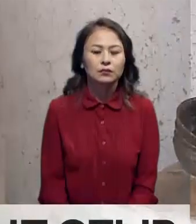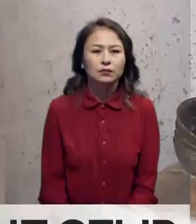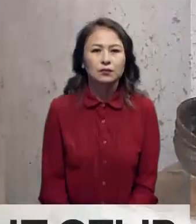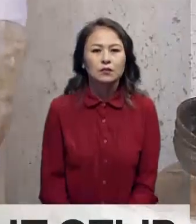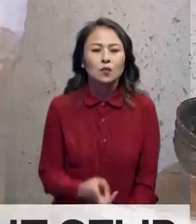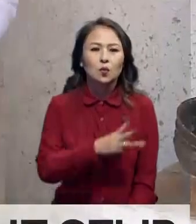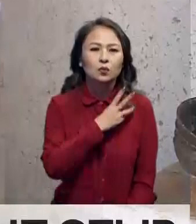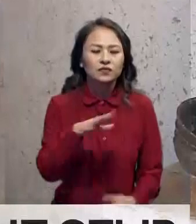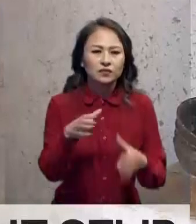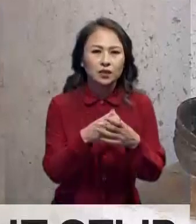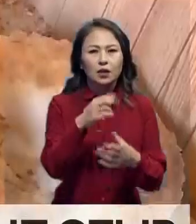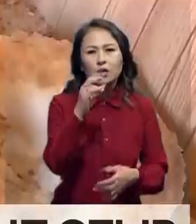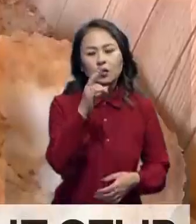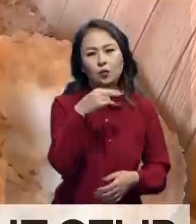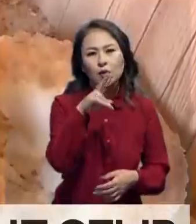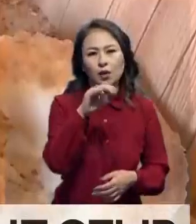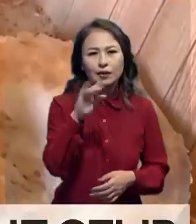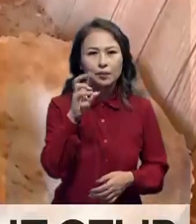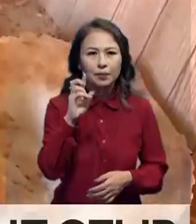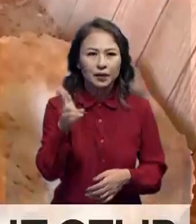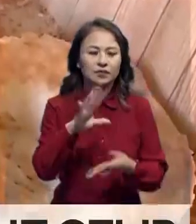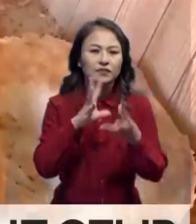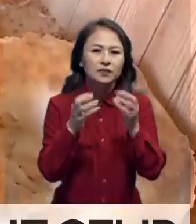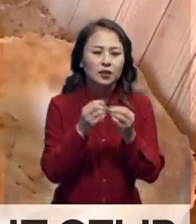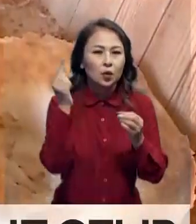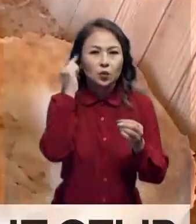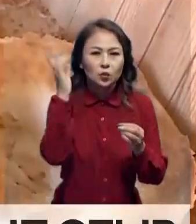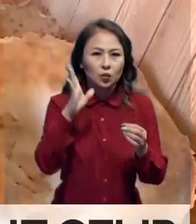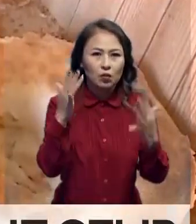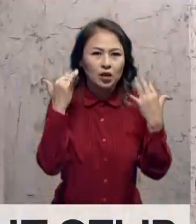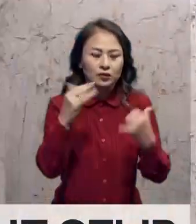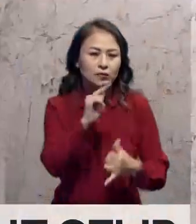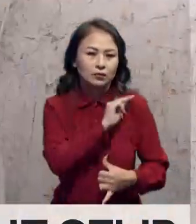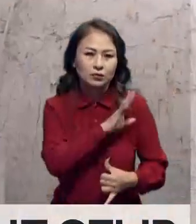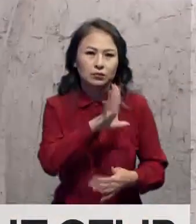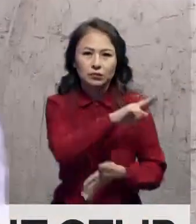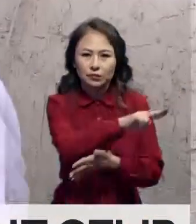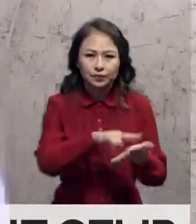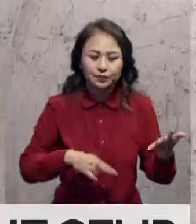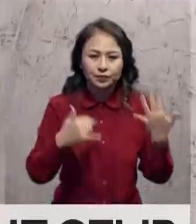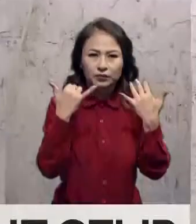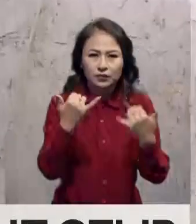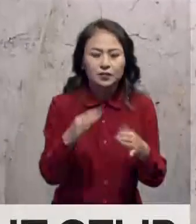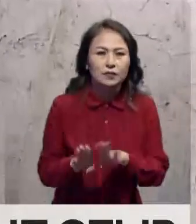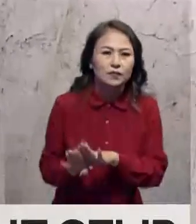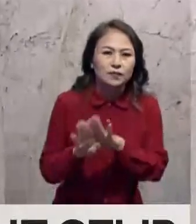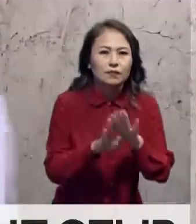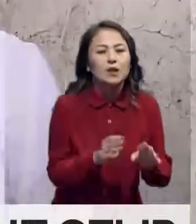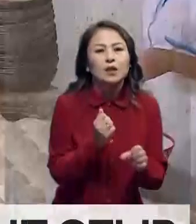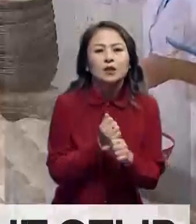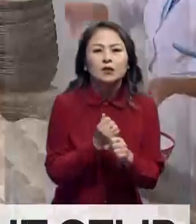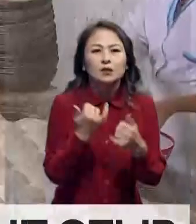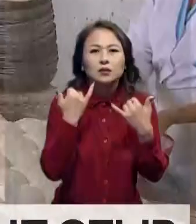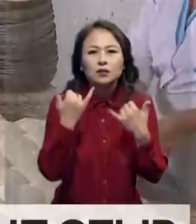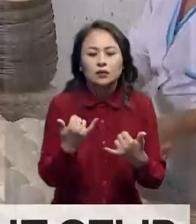Ынталы ауылының тұрғыны Дулат Ділдәбек наубайханада жұмыс істеймін деп мүлдем ойламаған. Жұмыссыз ретінде тіркелген ол осы жерден екі қолға бір күрек тауыпты.